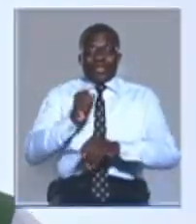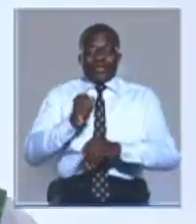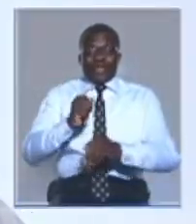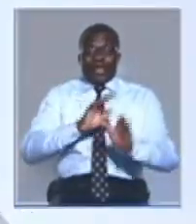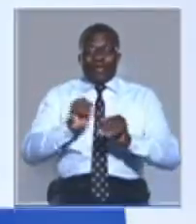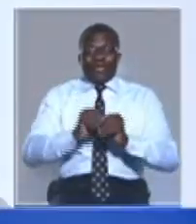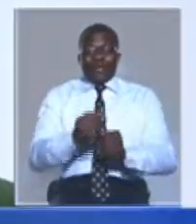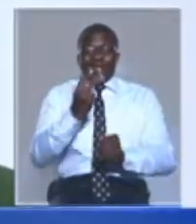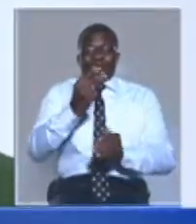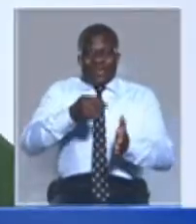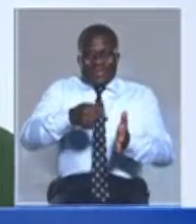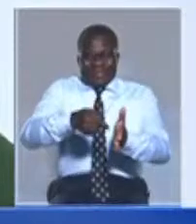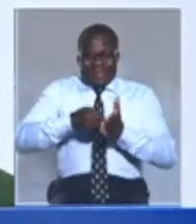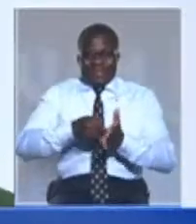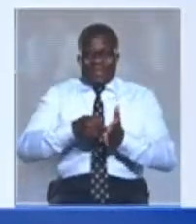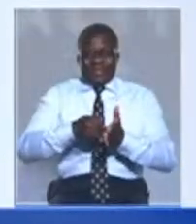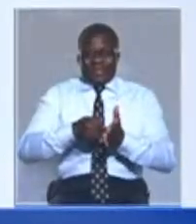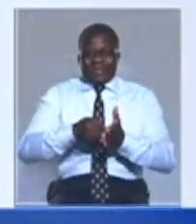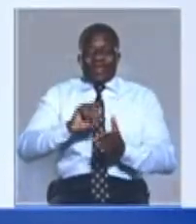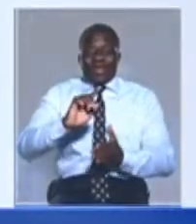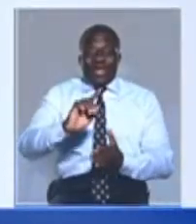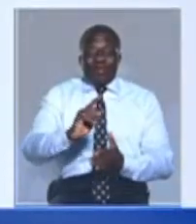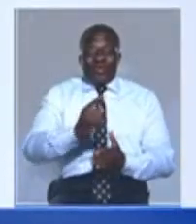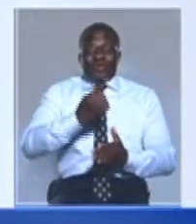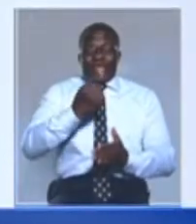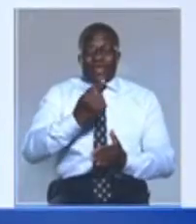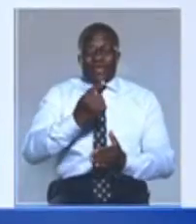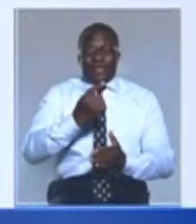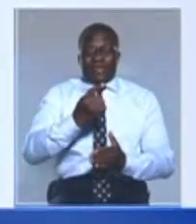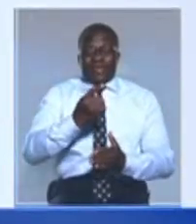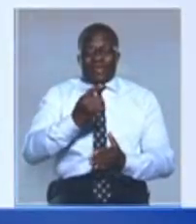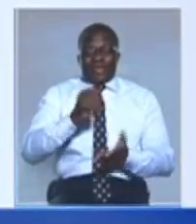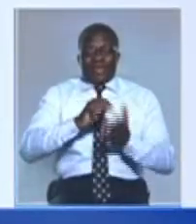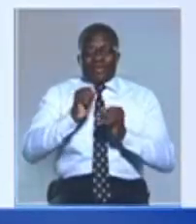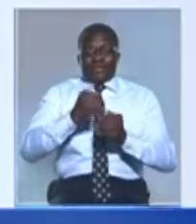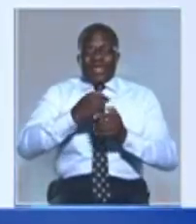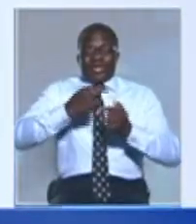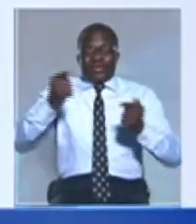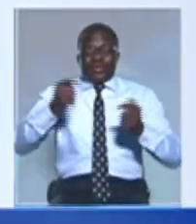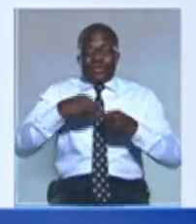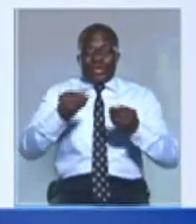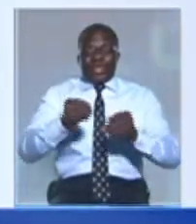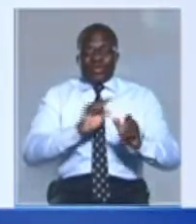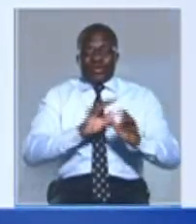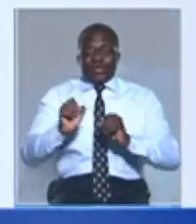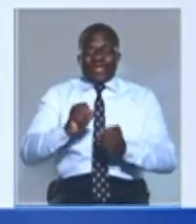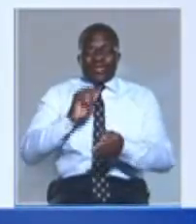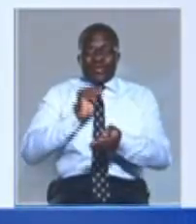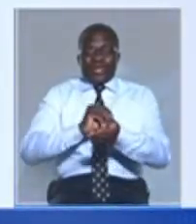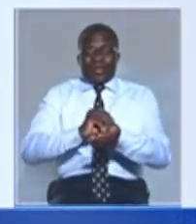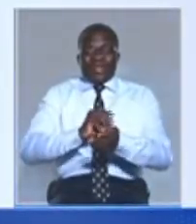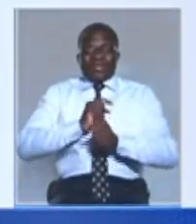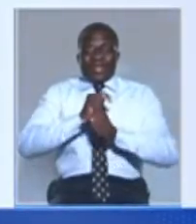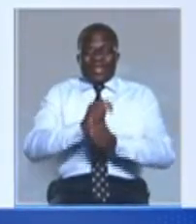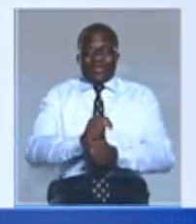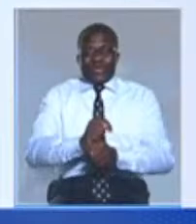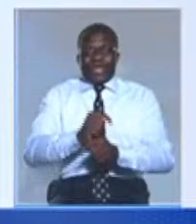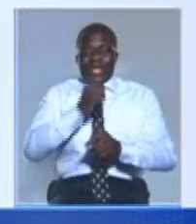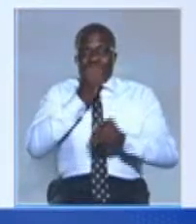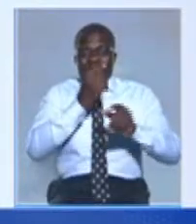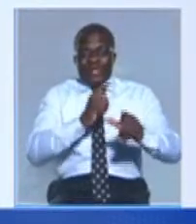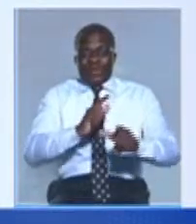par deux exigences. La première sera de rendre aux acteurs de la médecine traditionnelle du